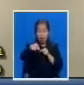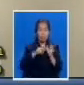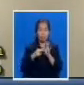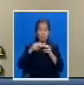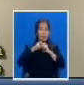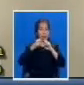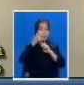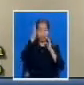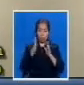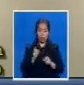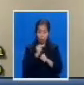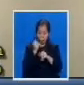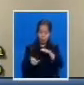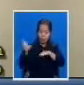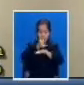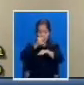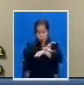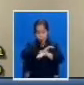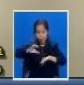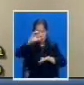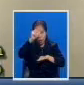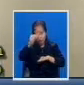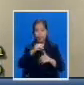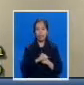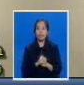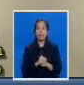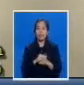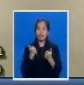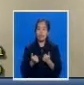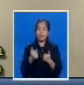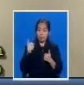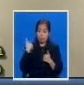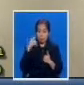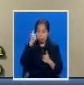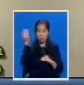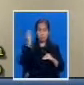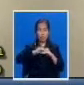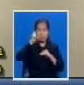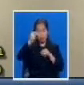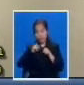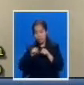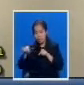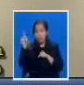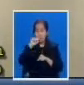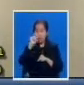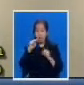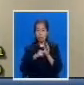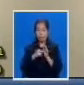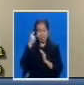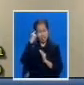ารนะครับในแง่ของระบบตั๋วหรือระบบการเชื่อมโยงนะครับแล้วก็มี2เส้นทางครับซึ่งมีแนวโน้มว่าจะต้องมีการมาศึกษ